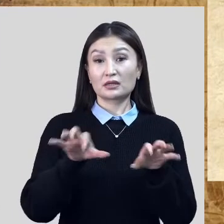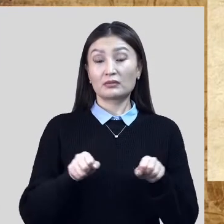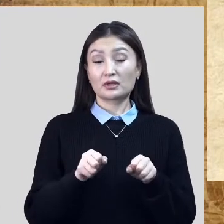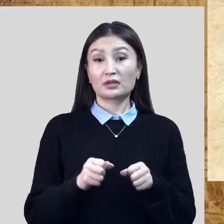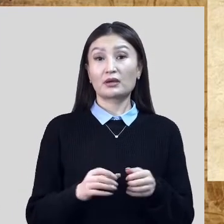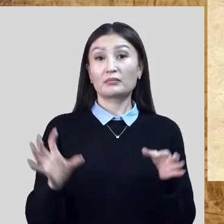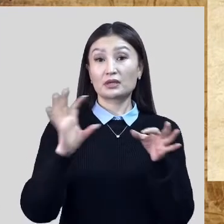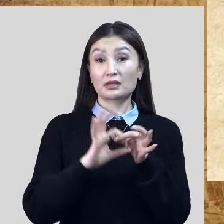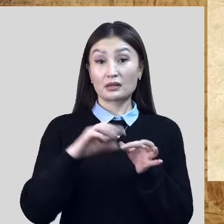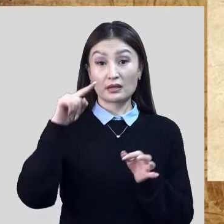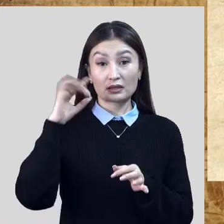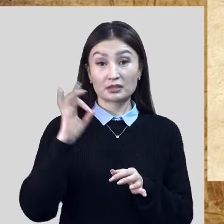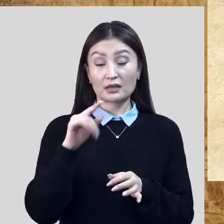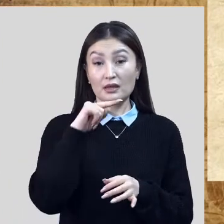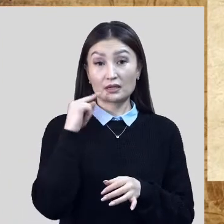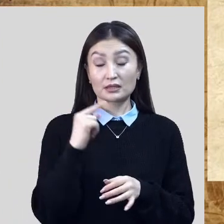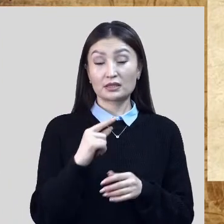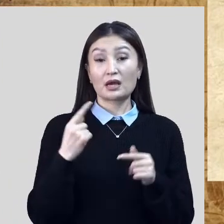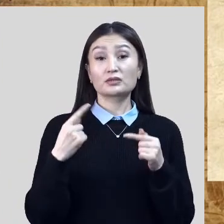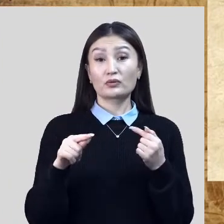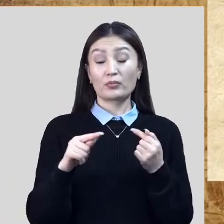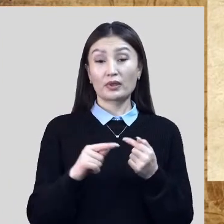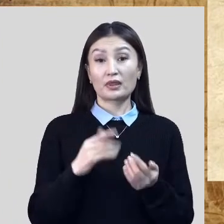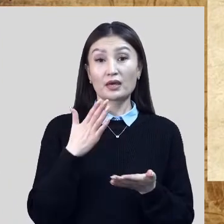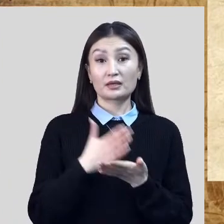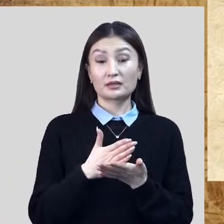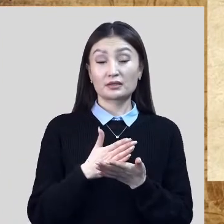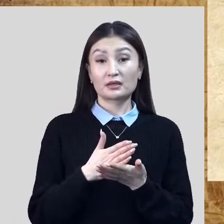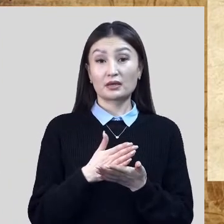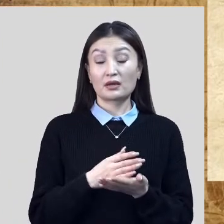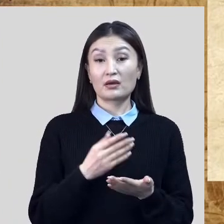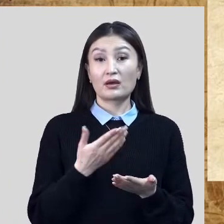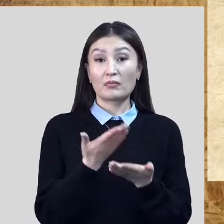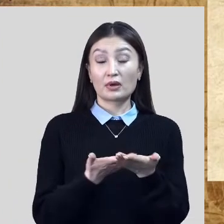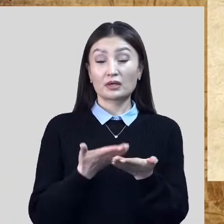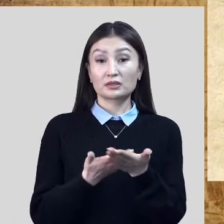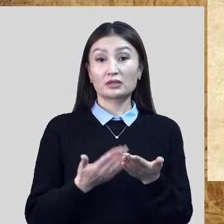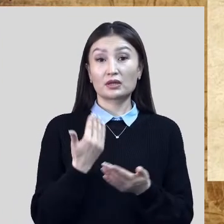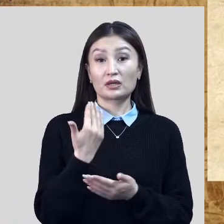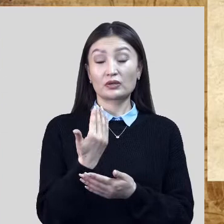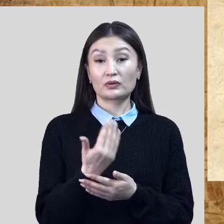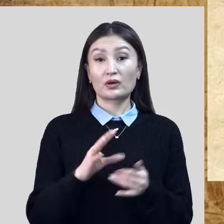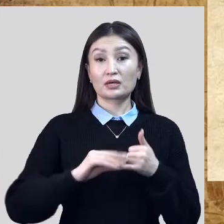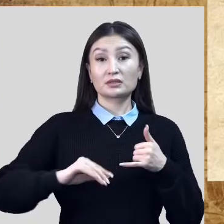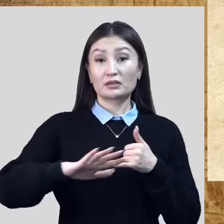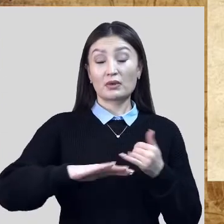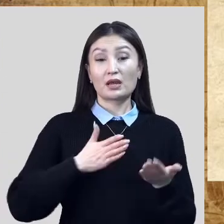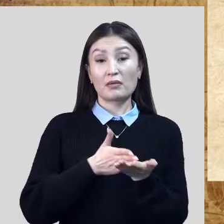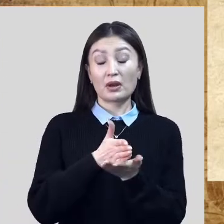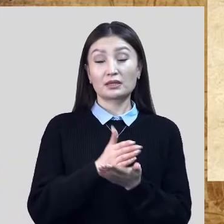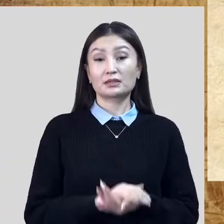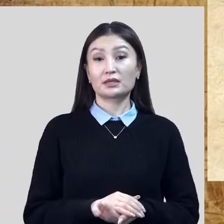сущность присоединения Кыргызстана к России особенно явственно проявлялась в ее колонизаторской земельной